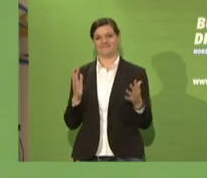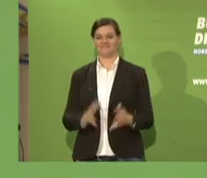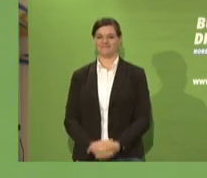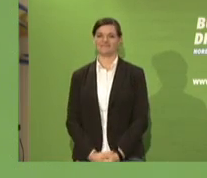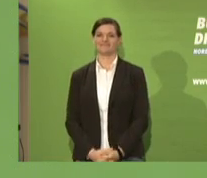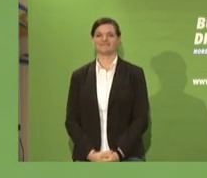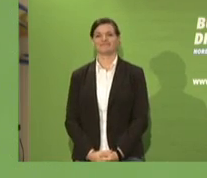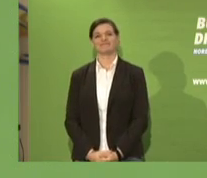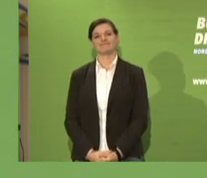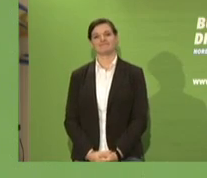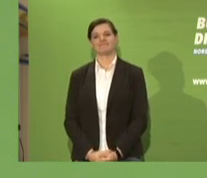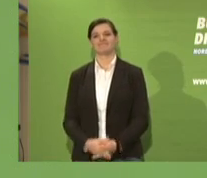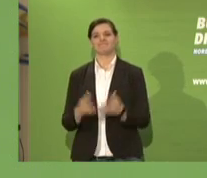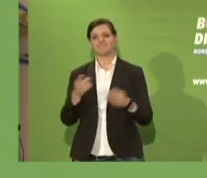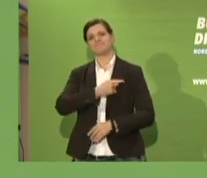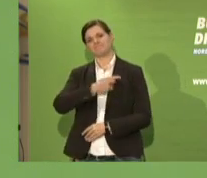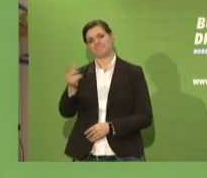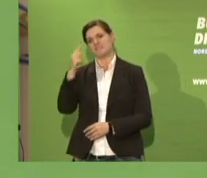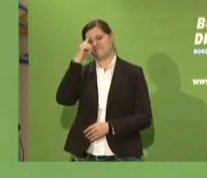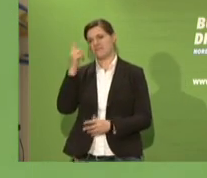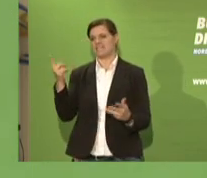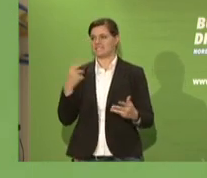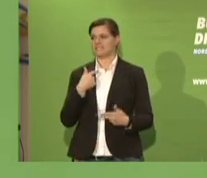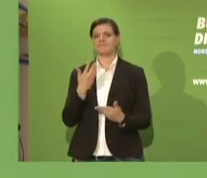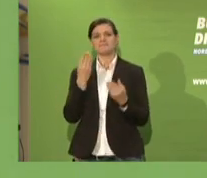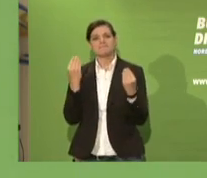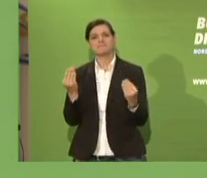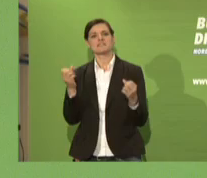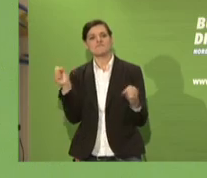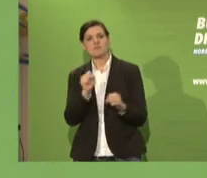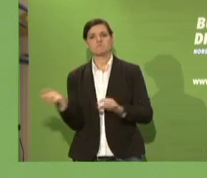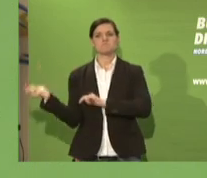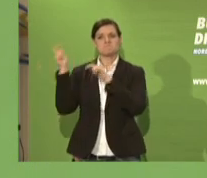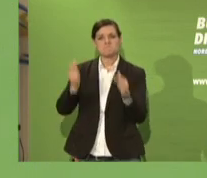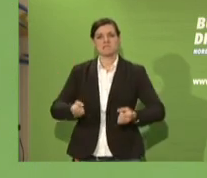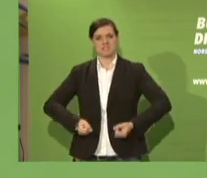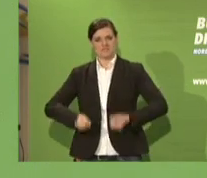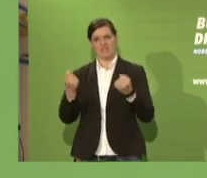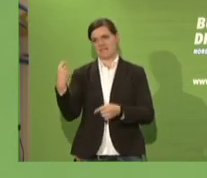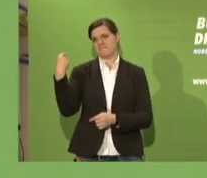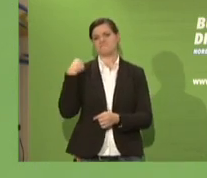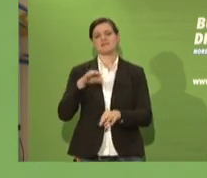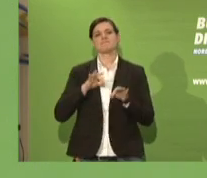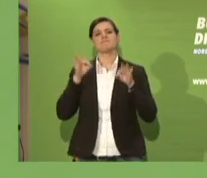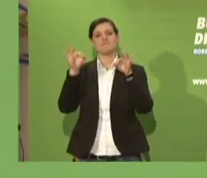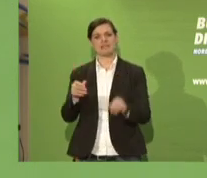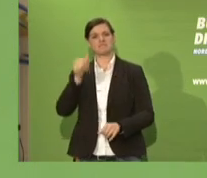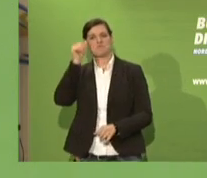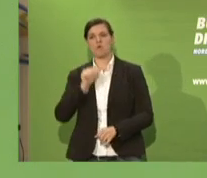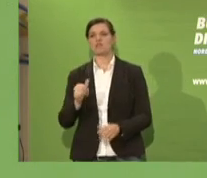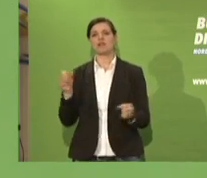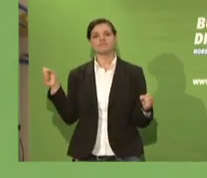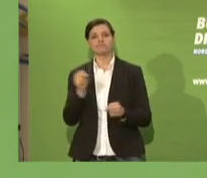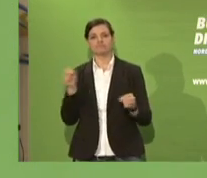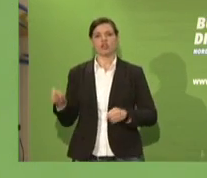Ja, den Grund kennen wir alle von den Bildern, zum Teil live oder im Fernsehen. Am Pfingstmontag hatten wir in großen